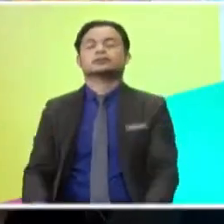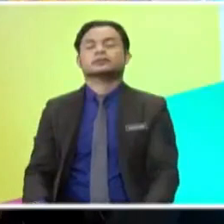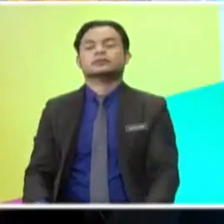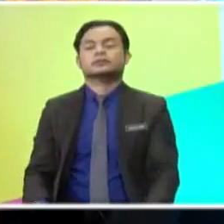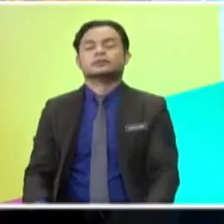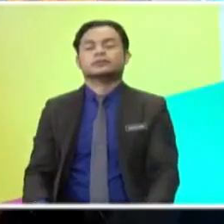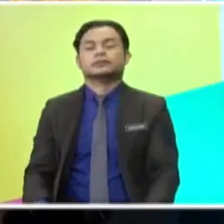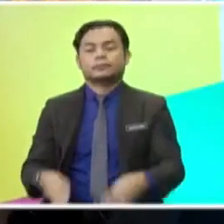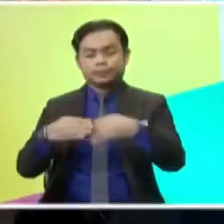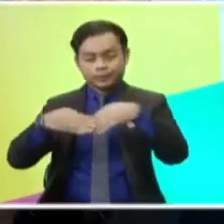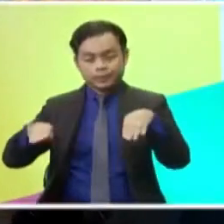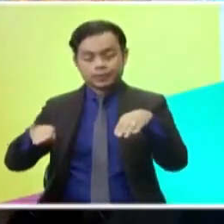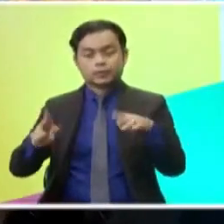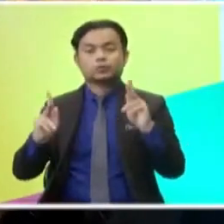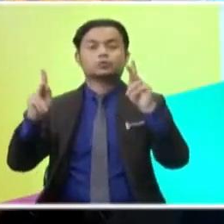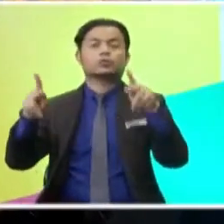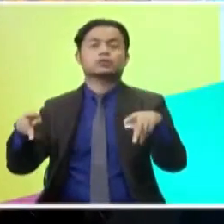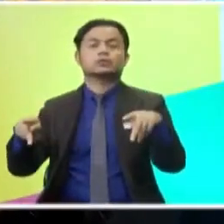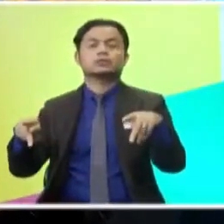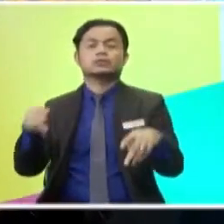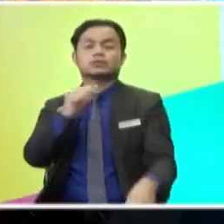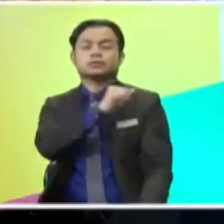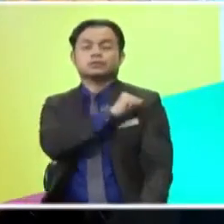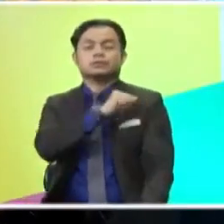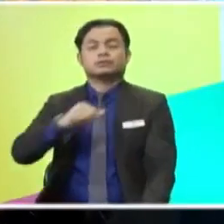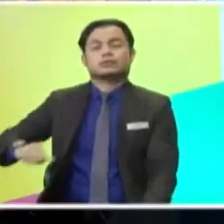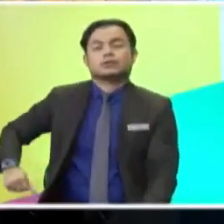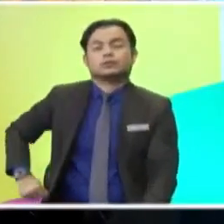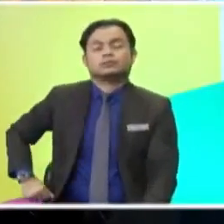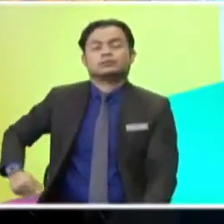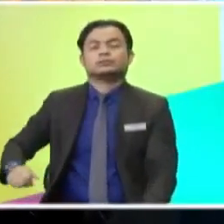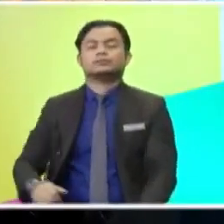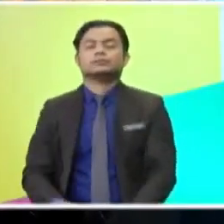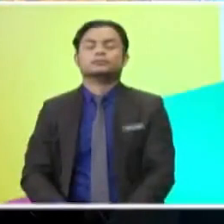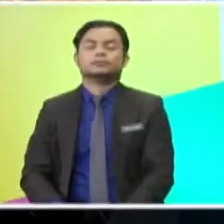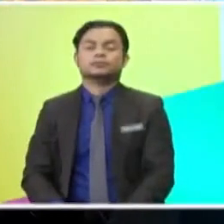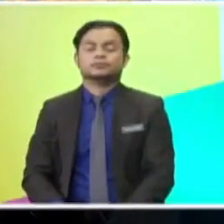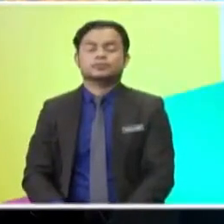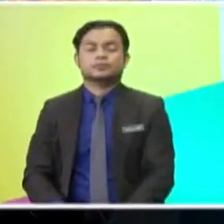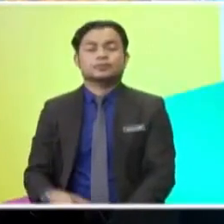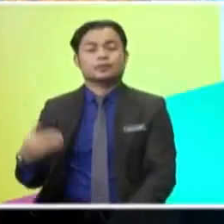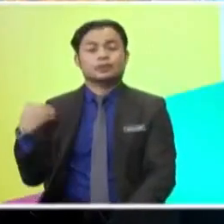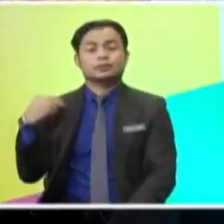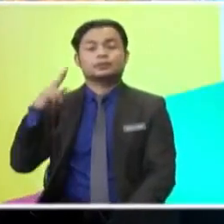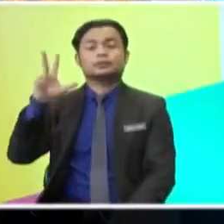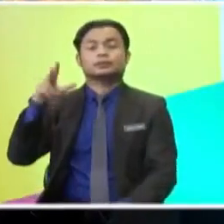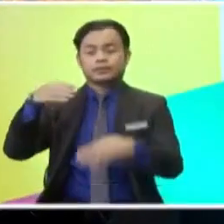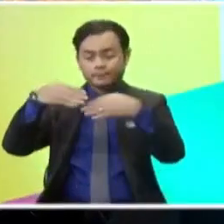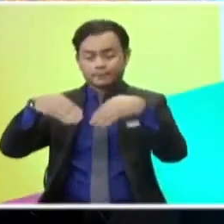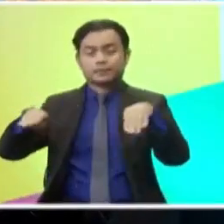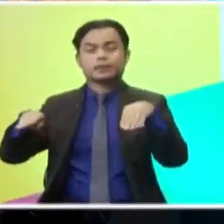Agong? Okey. Jadi, bidang kuasa Sri Paduka yang di-Pertuan Agong ni ada tiga. Ya, ada